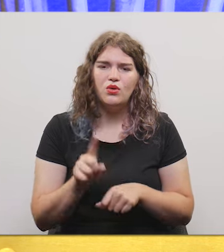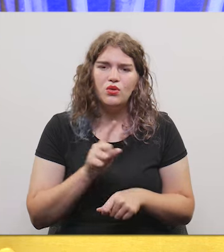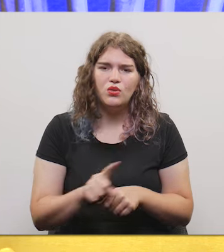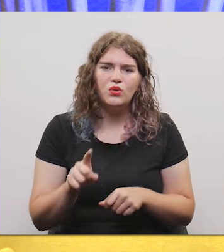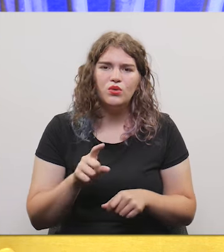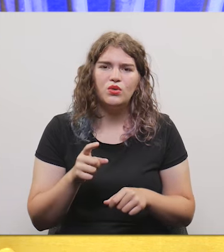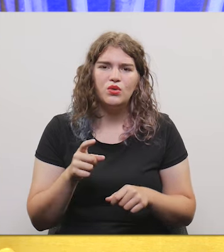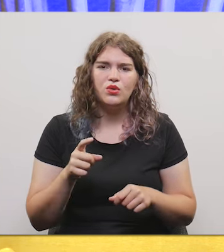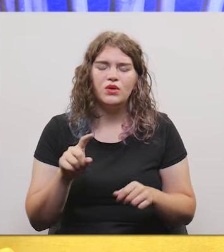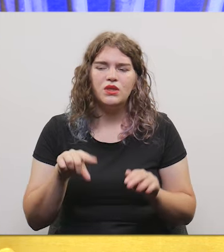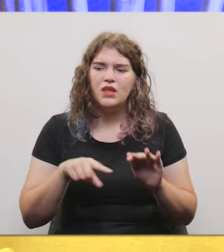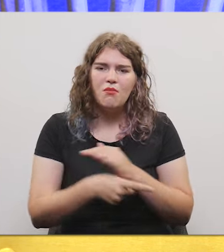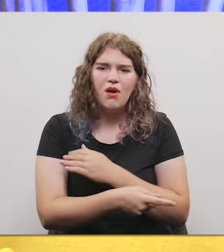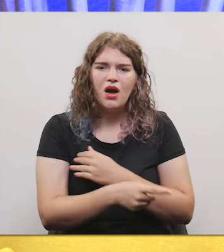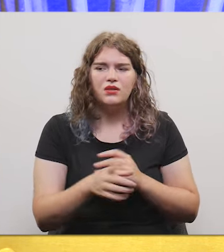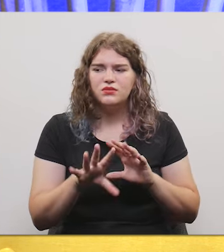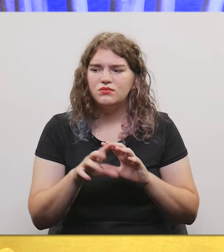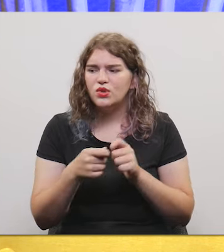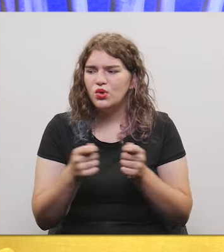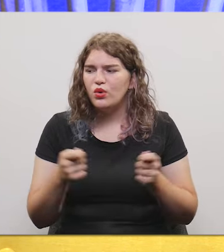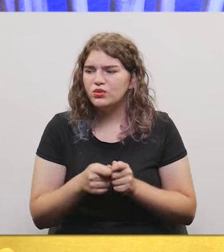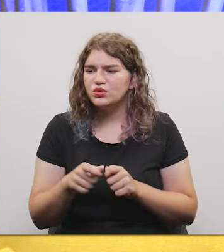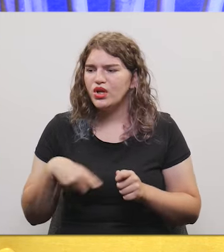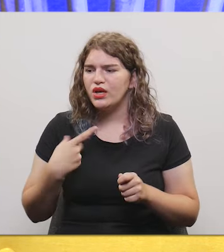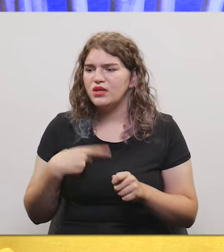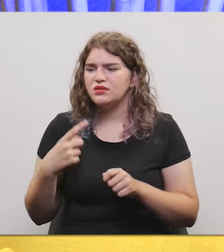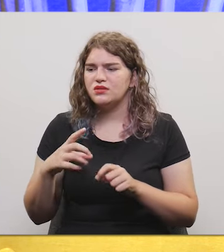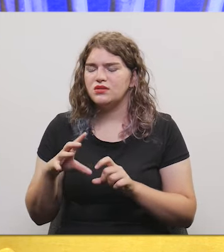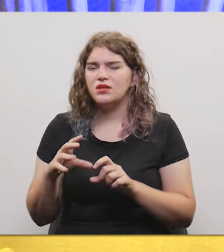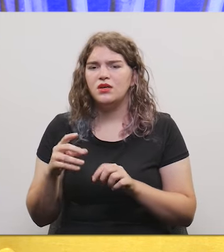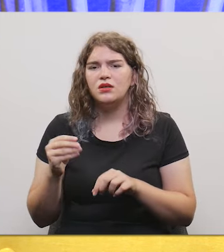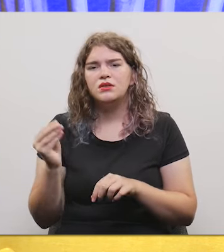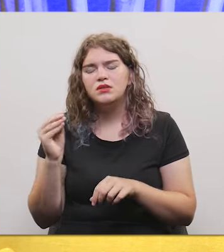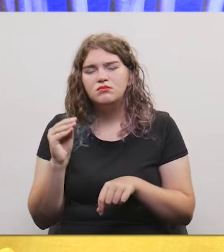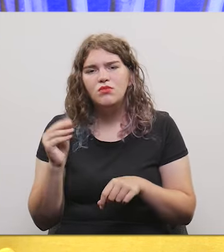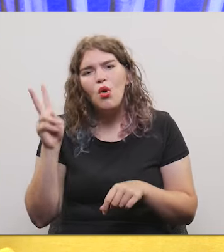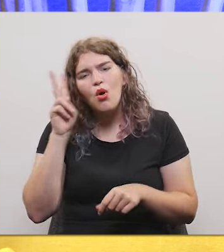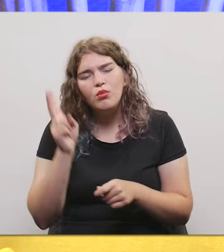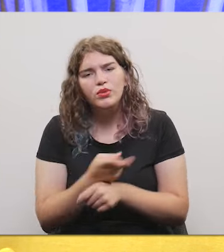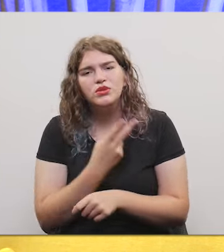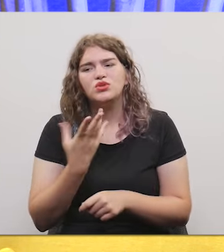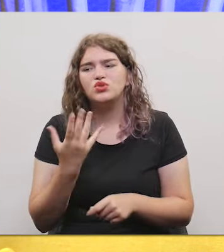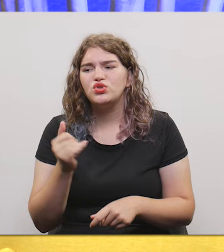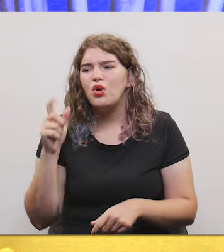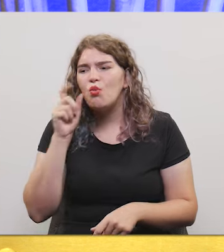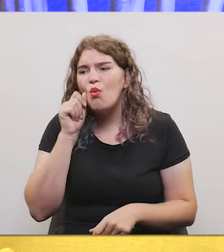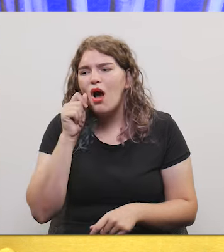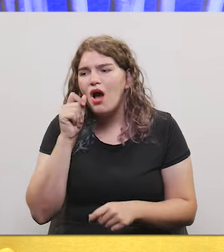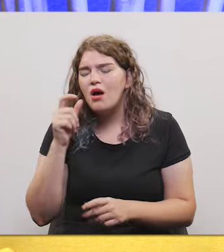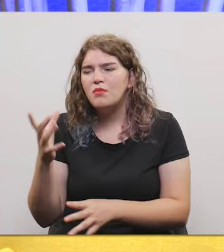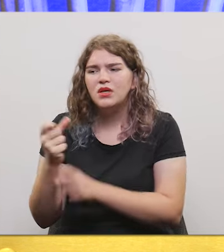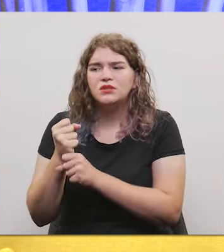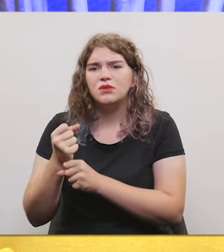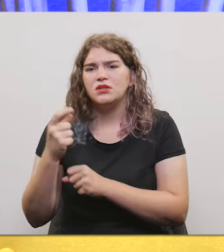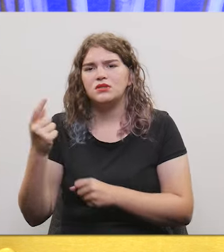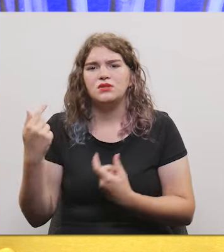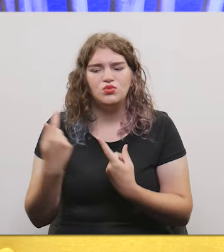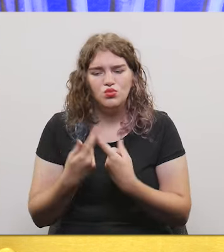Da, când sunt departe de tot ce mi este familiar și de persoanele care ar putea să-mi fie un sprijin,